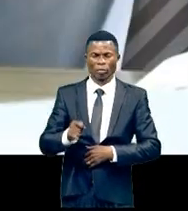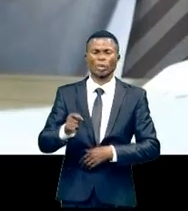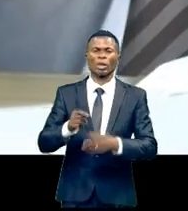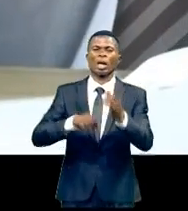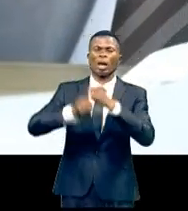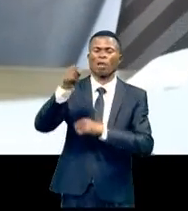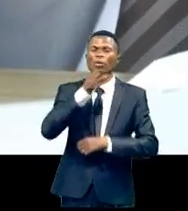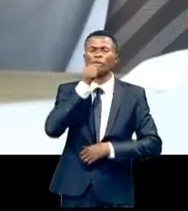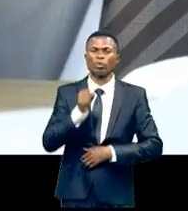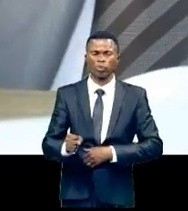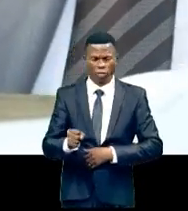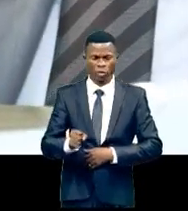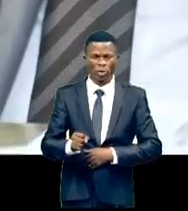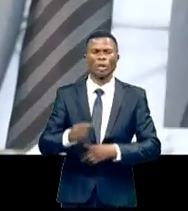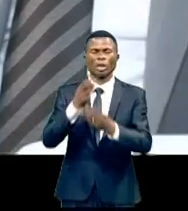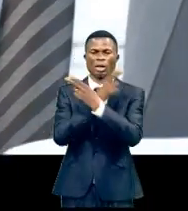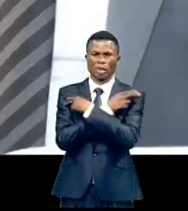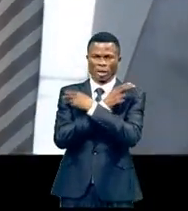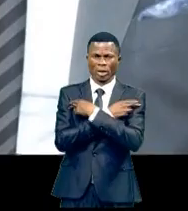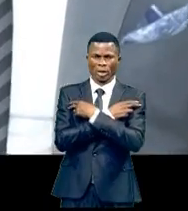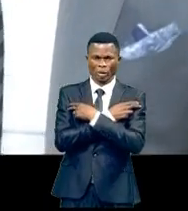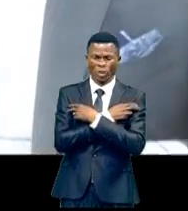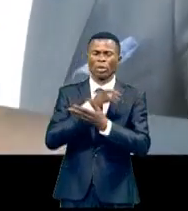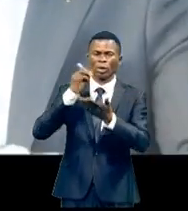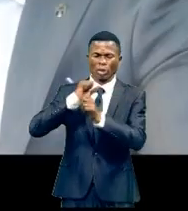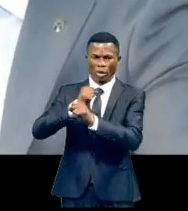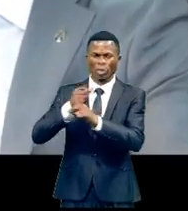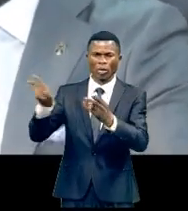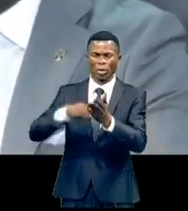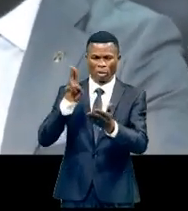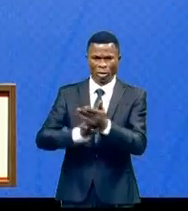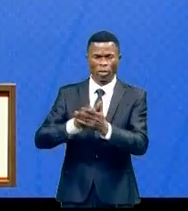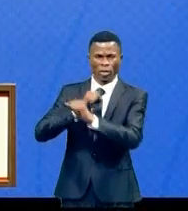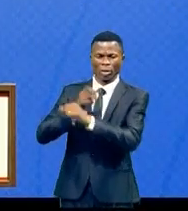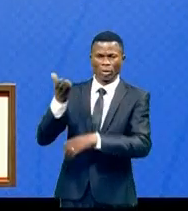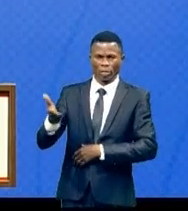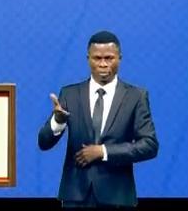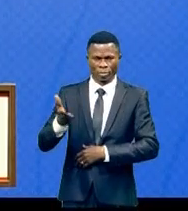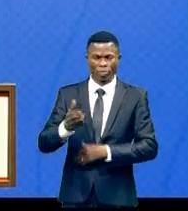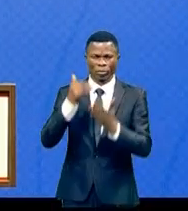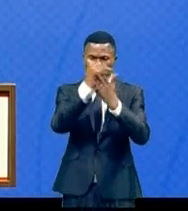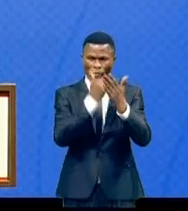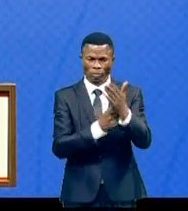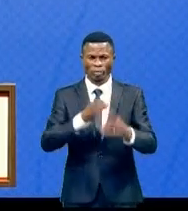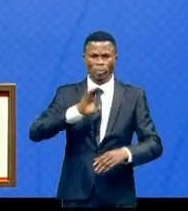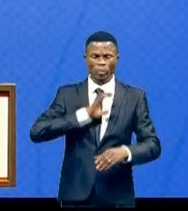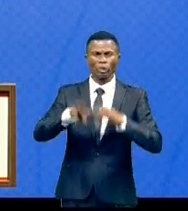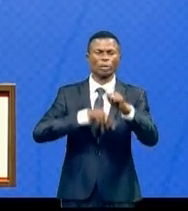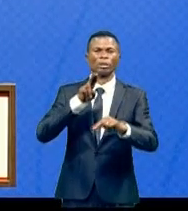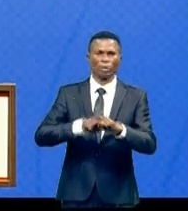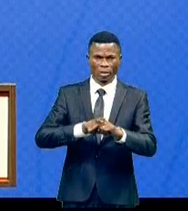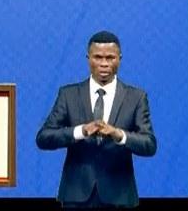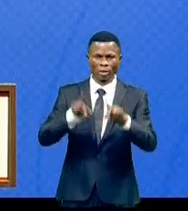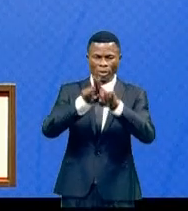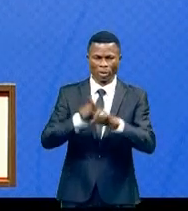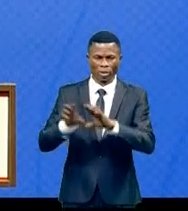des éléments fin carrière et la couverture des frais d'assurance. Les recrutements dans la police nationale et